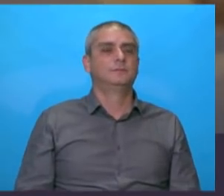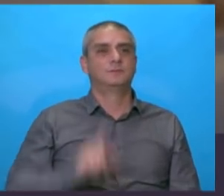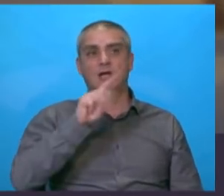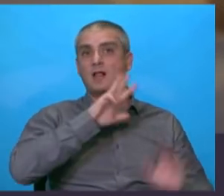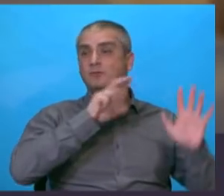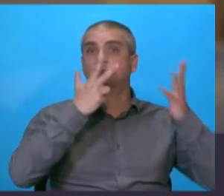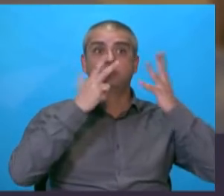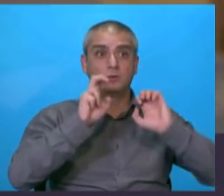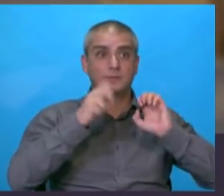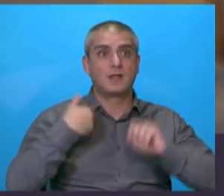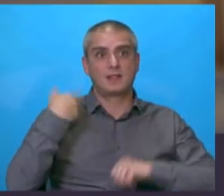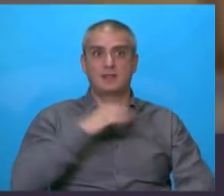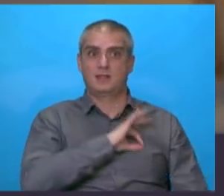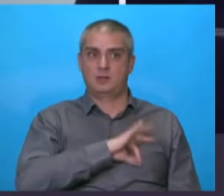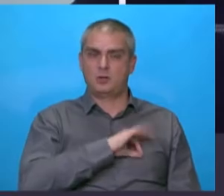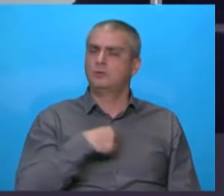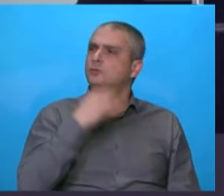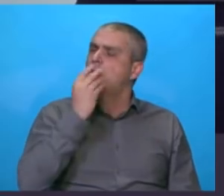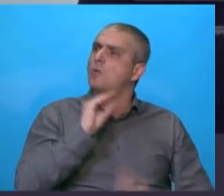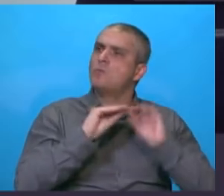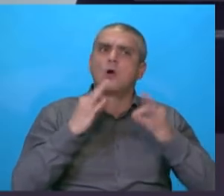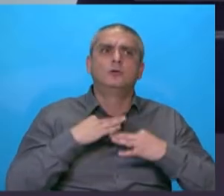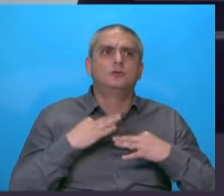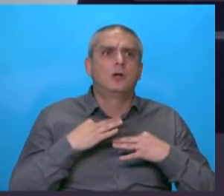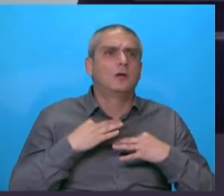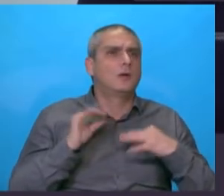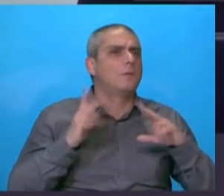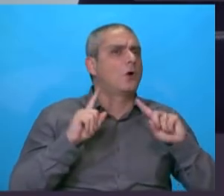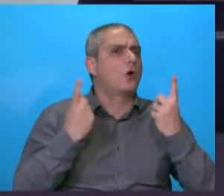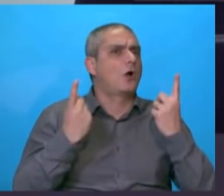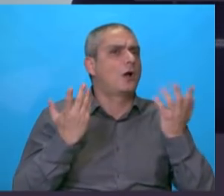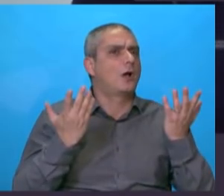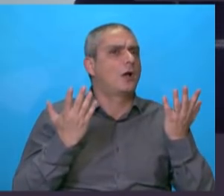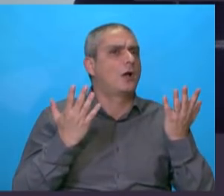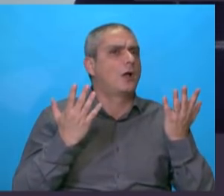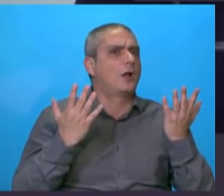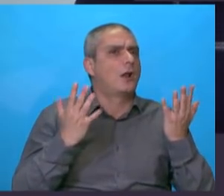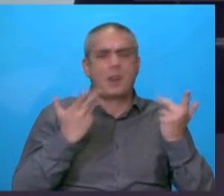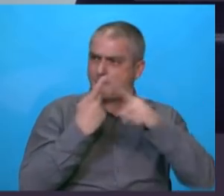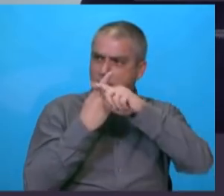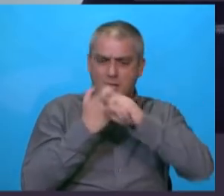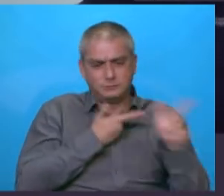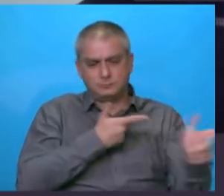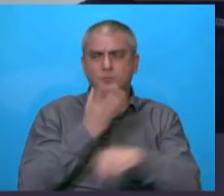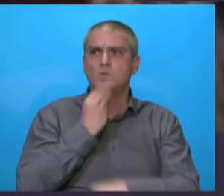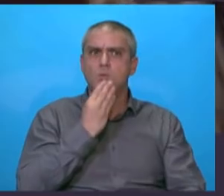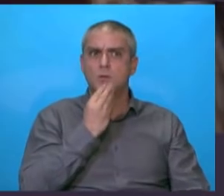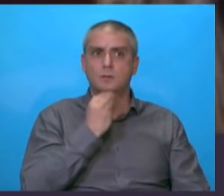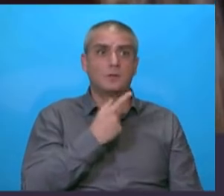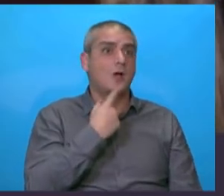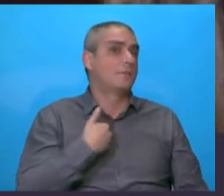1980 הייתי בתיכון, אני שואל למורה שלי, מה קורה כאילו שנאצים להרוג היהודי? הוא אמר, אין לי